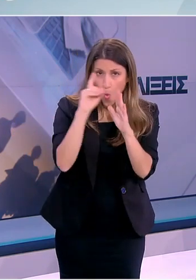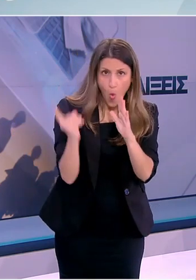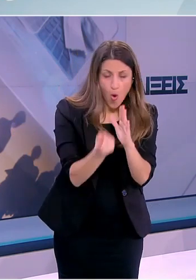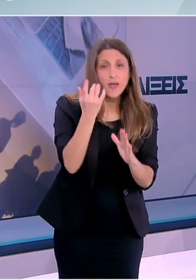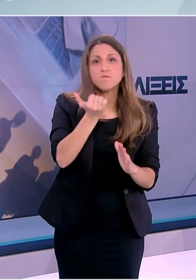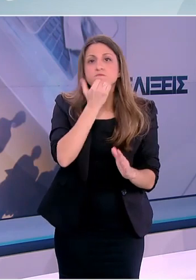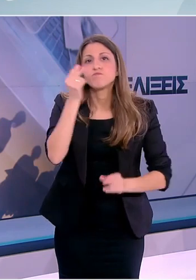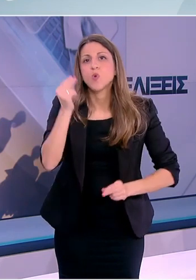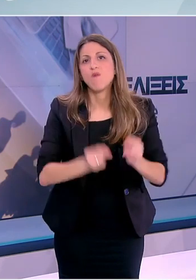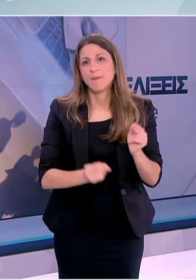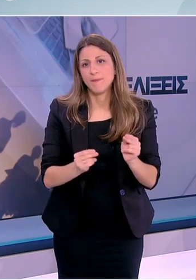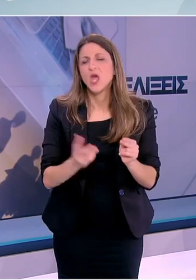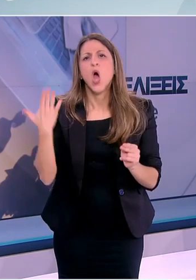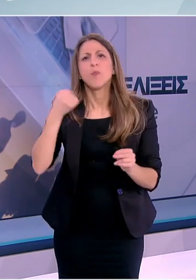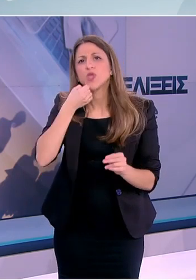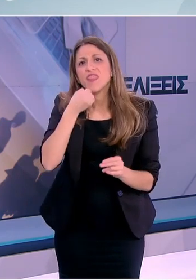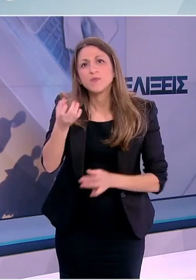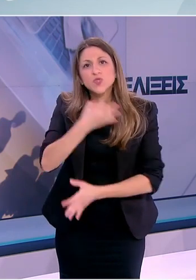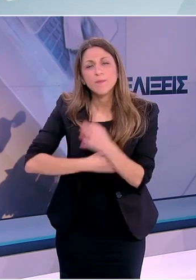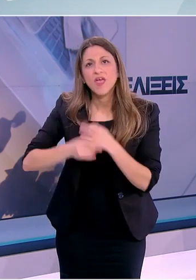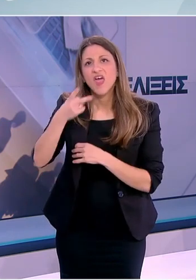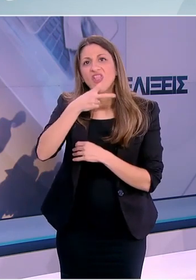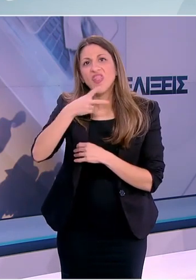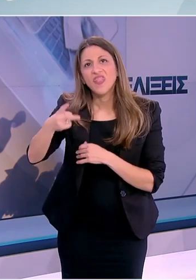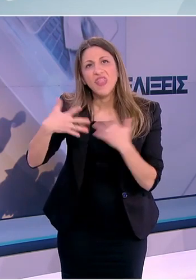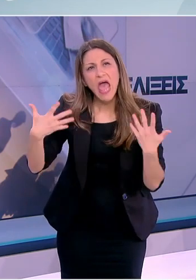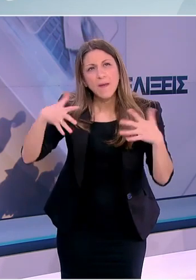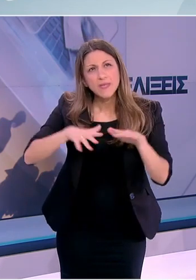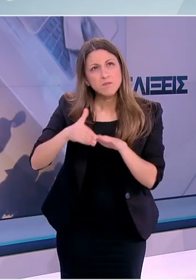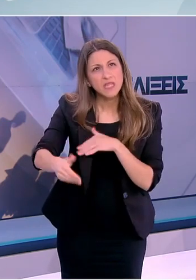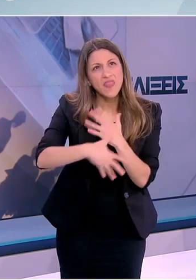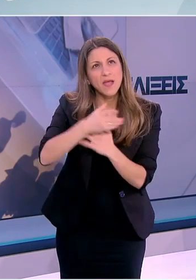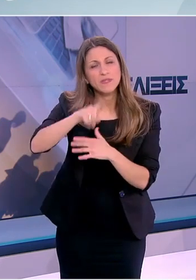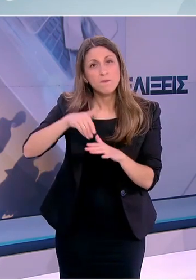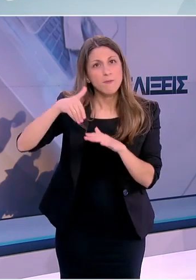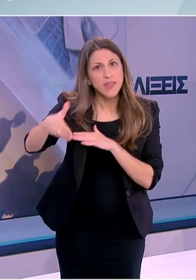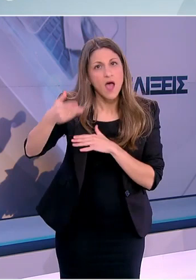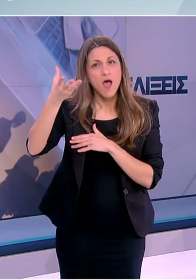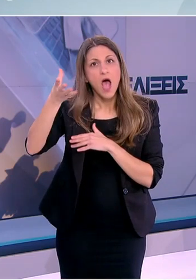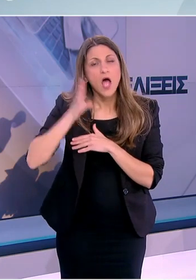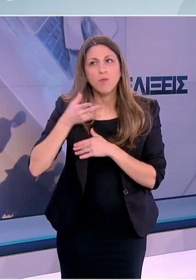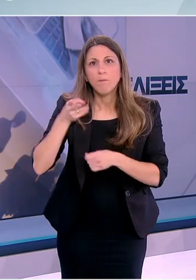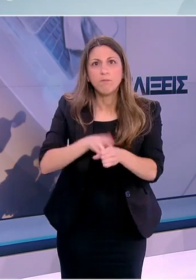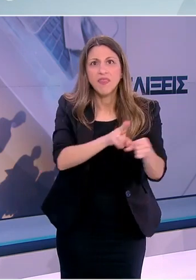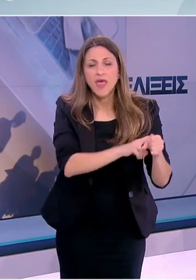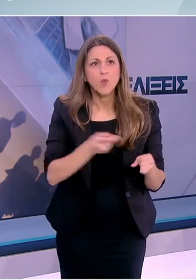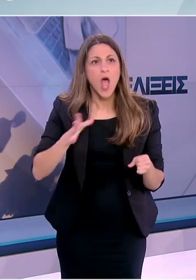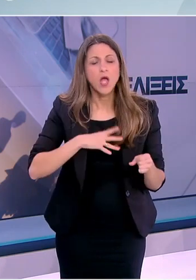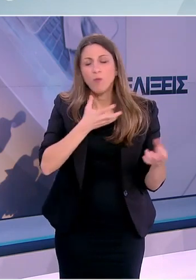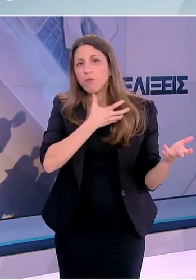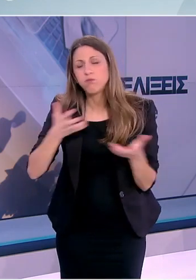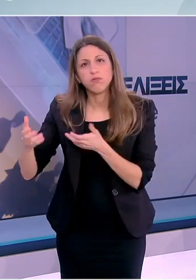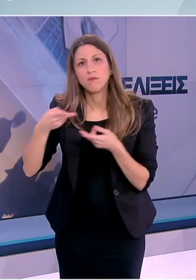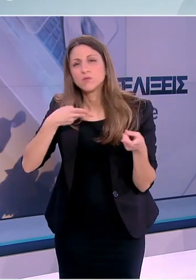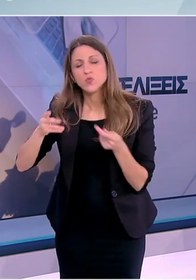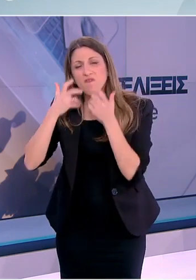η αγαπητή δημοσιογράφος, ότι 10-15 μέρες μετά αρχίζεις και βλέπεις τις διασωληνώσεις και τους θανάτους, ίσως και λίγο αργότερα. Κάτι που